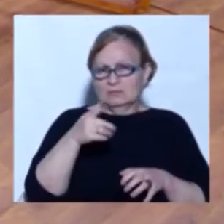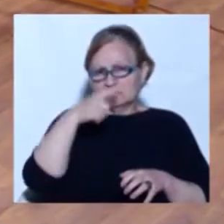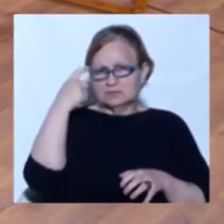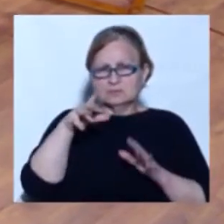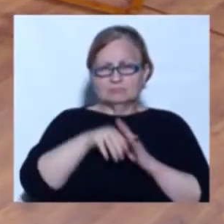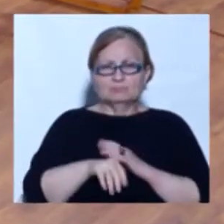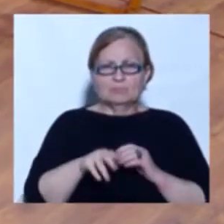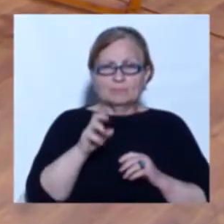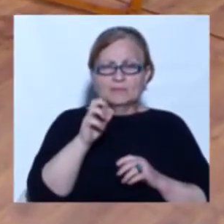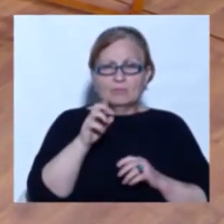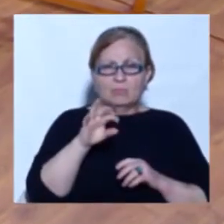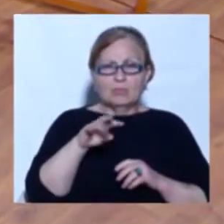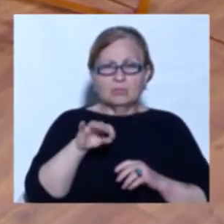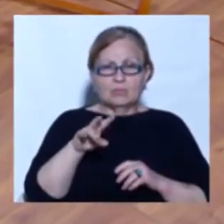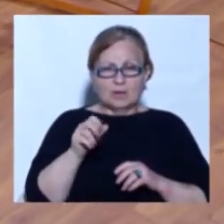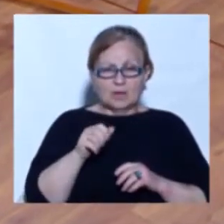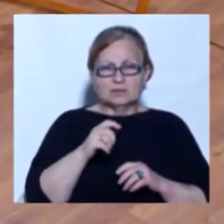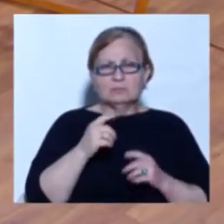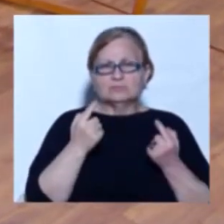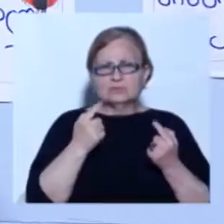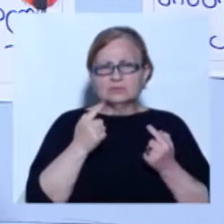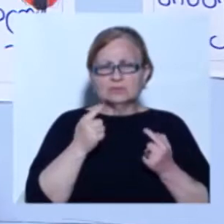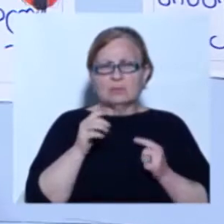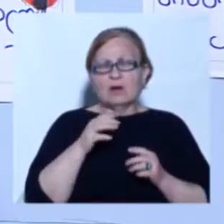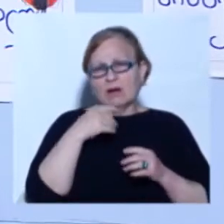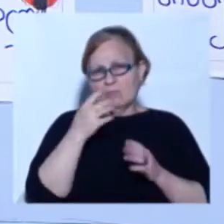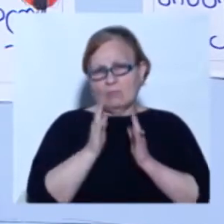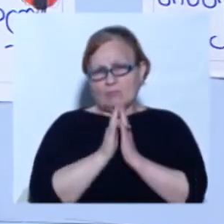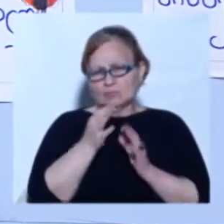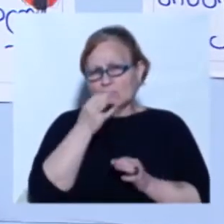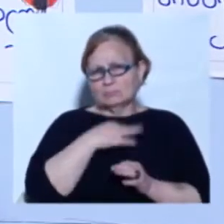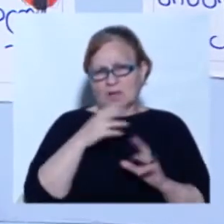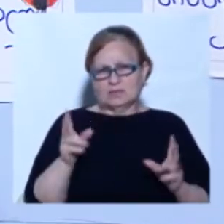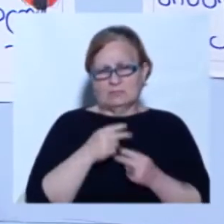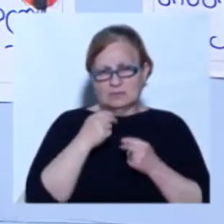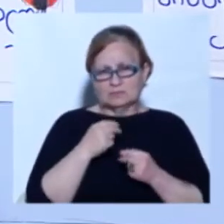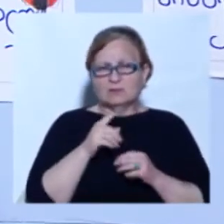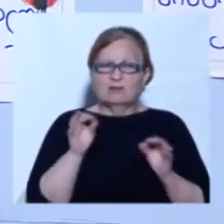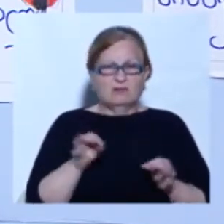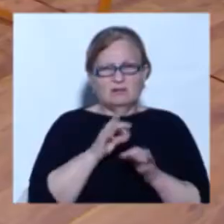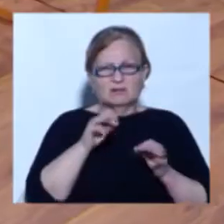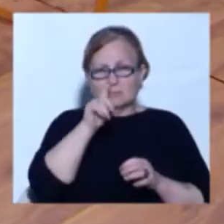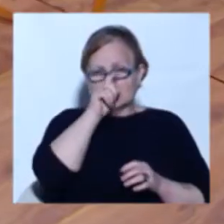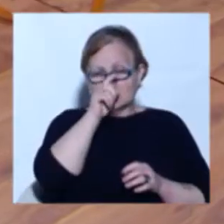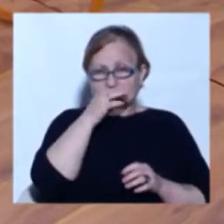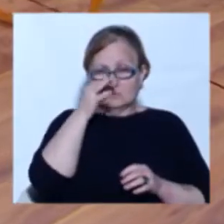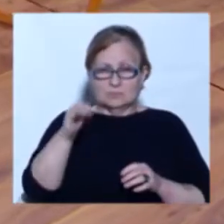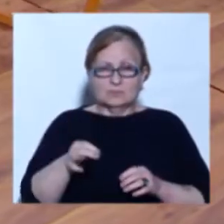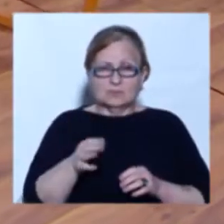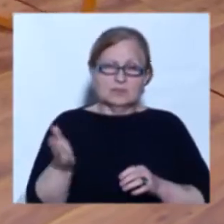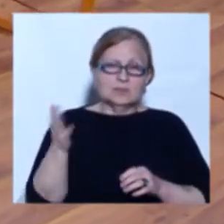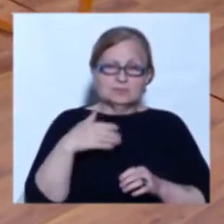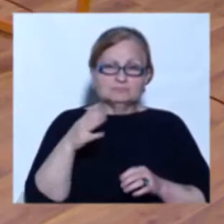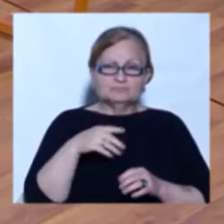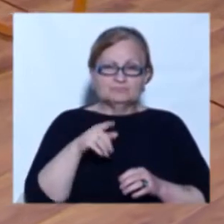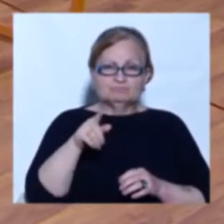ბოლოკა, დიდი მადლობა რომ გადამარჩინე. ყვანჩალა ეუბნება ბოლოკას. არაფრის ყანჩალა წამოახლა